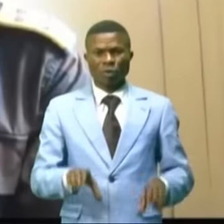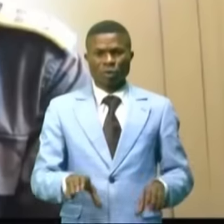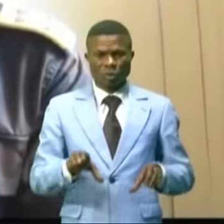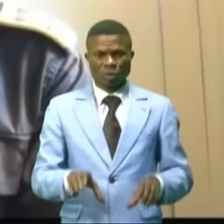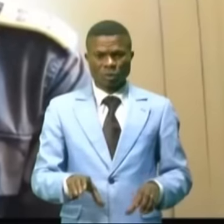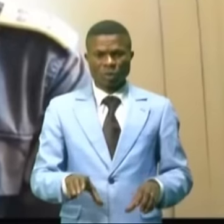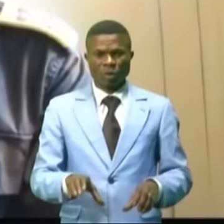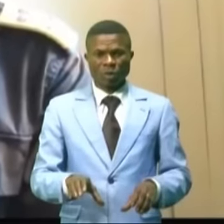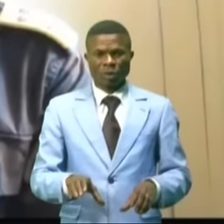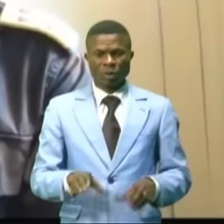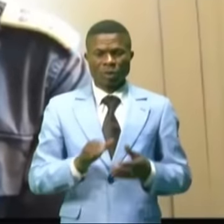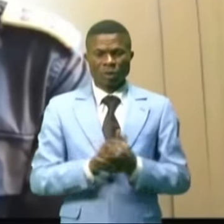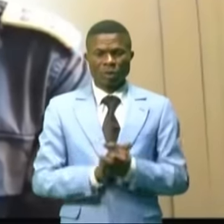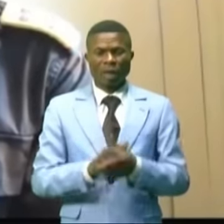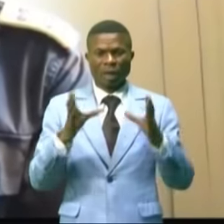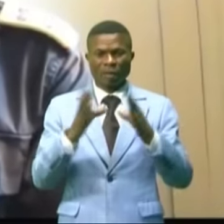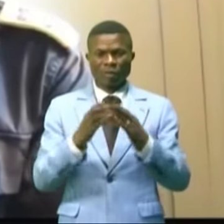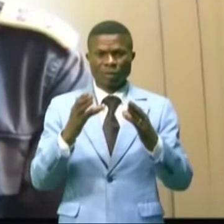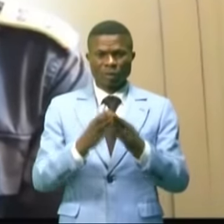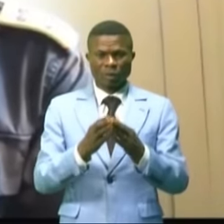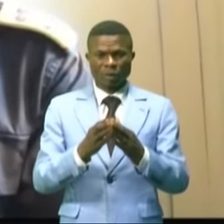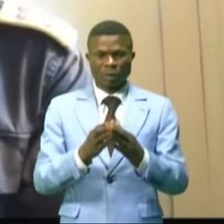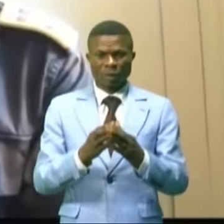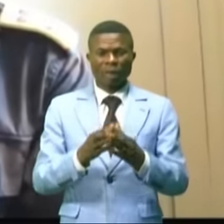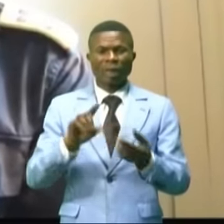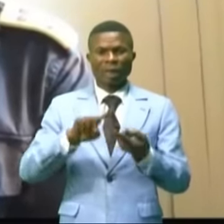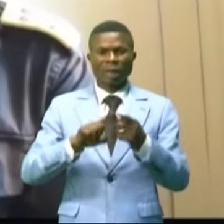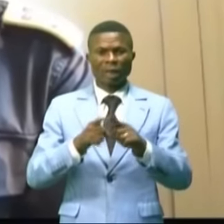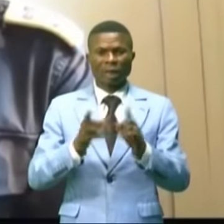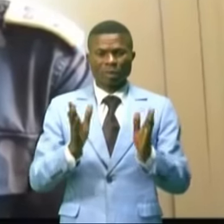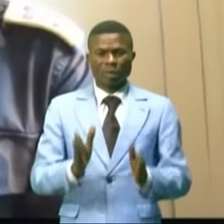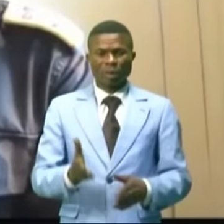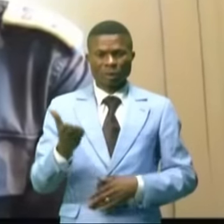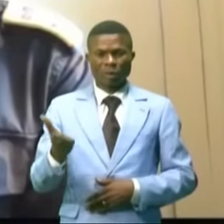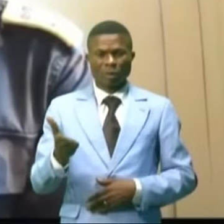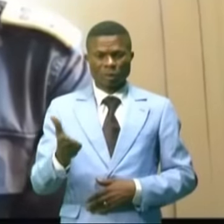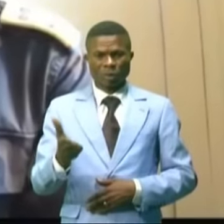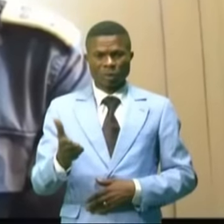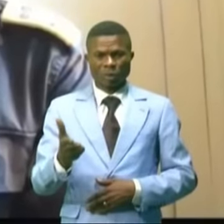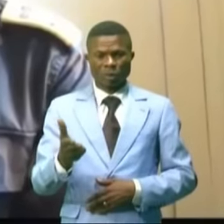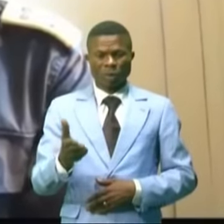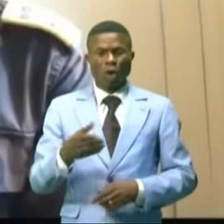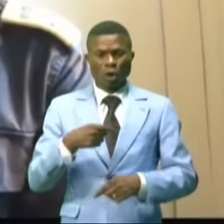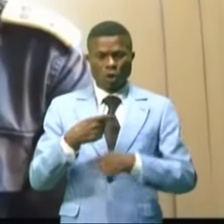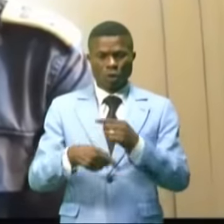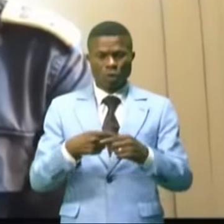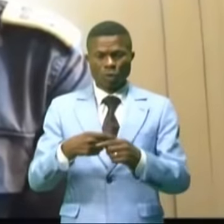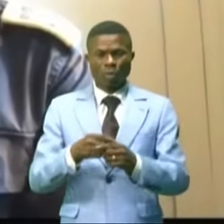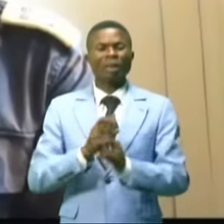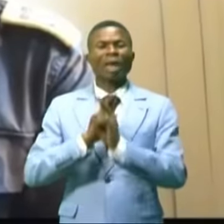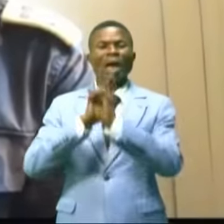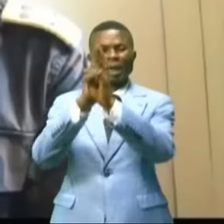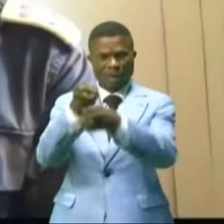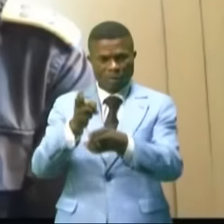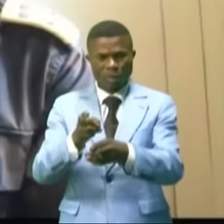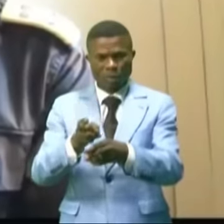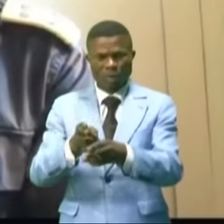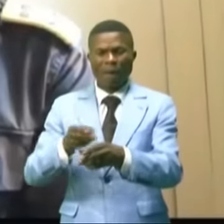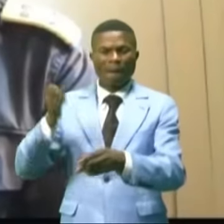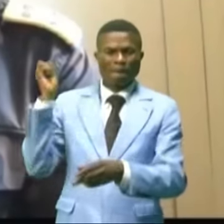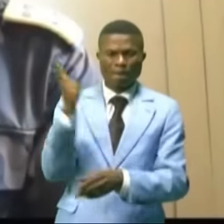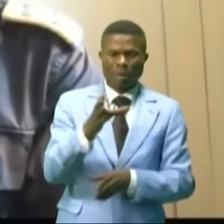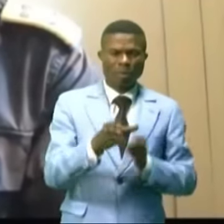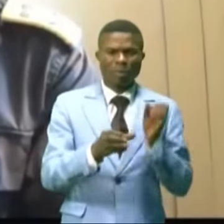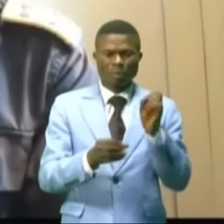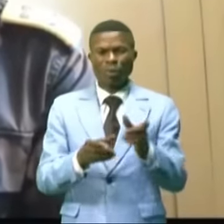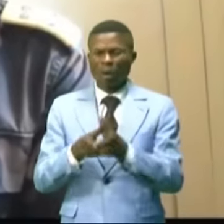Congo et leurs partenaires ont réagi de la manière